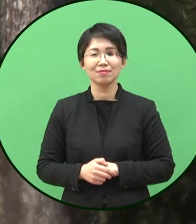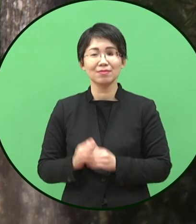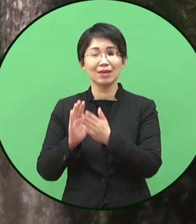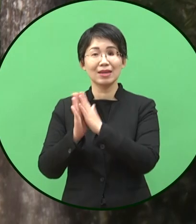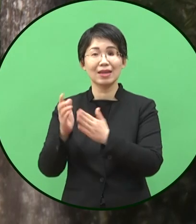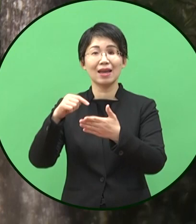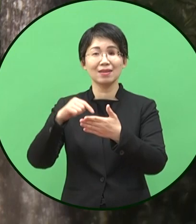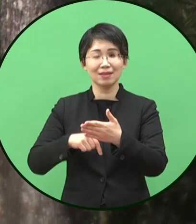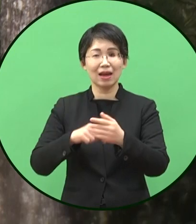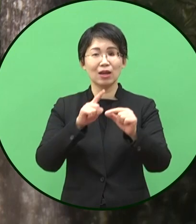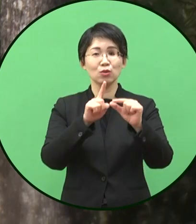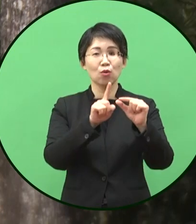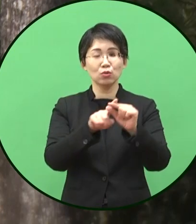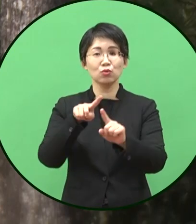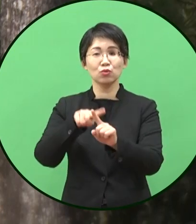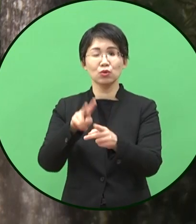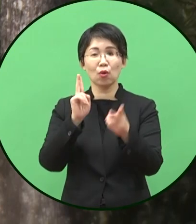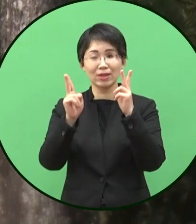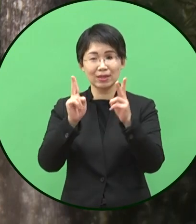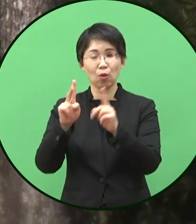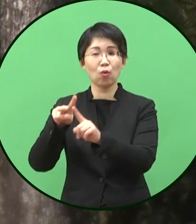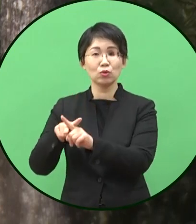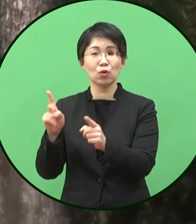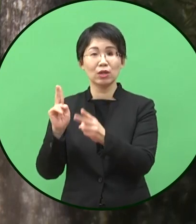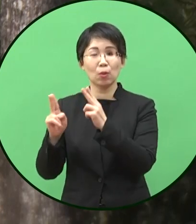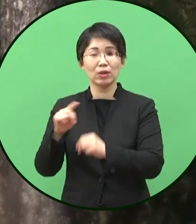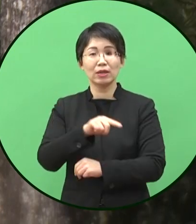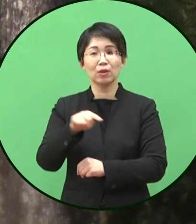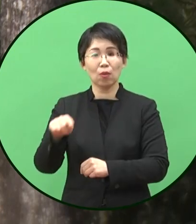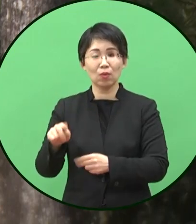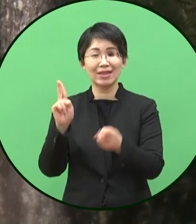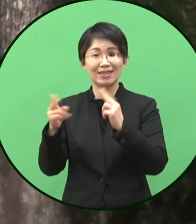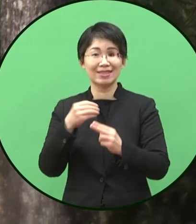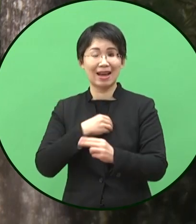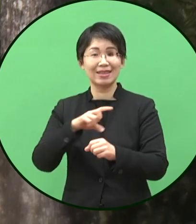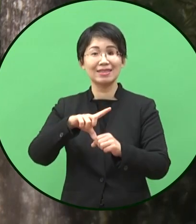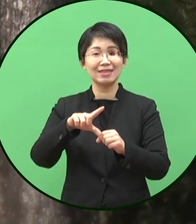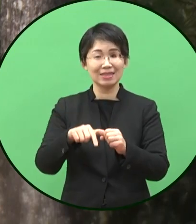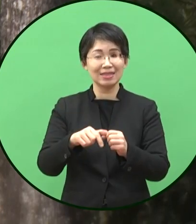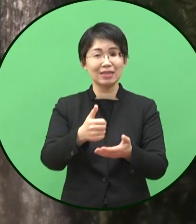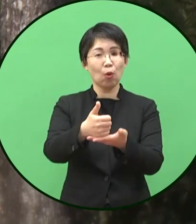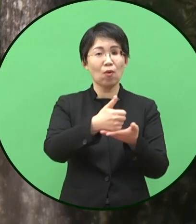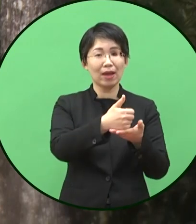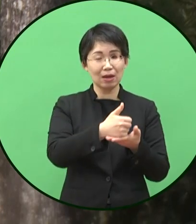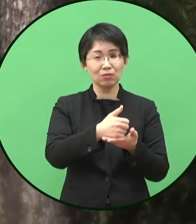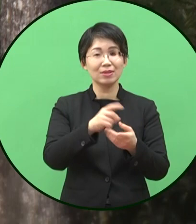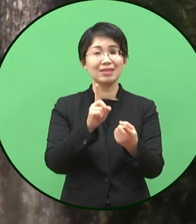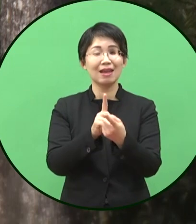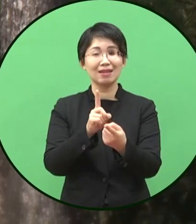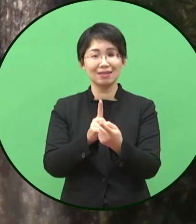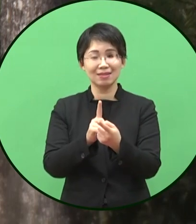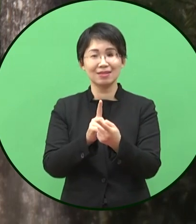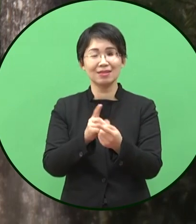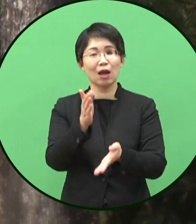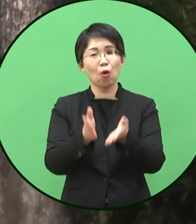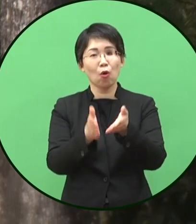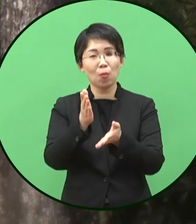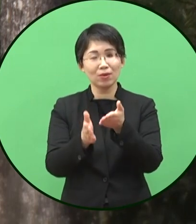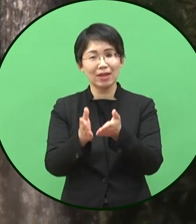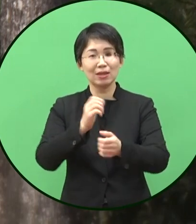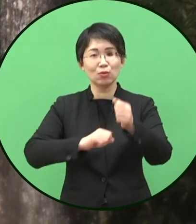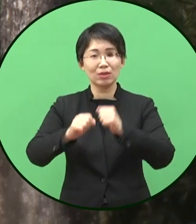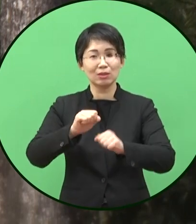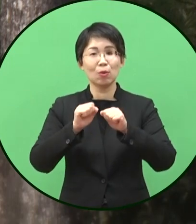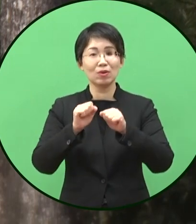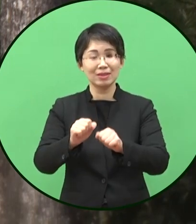県内の中小企業小規模企業で社員、地域、顧客の3者に対しておもてなしの取り